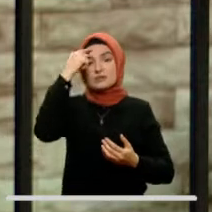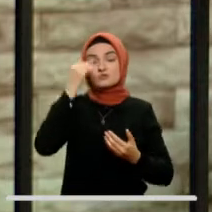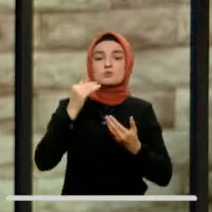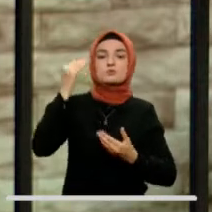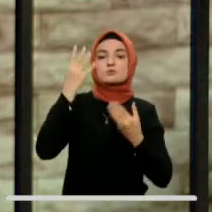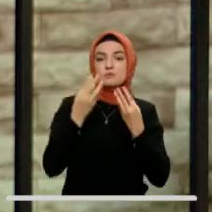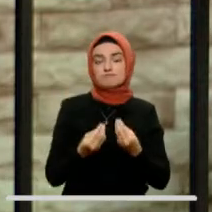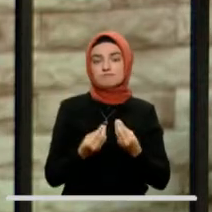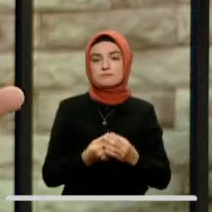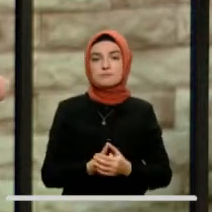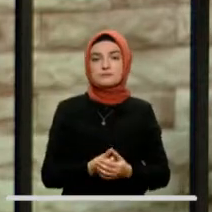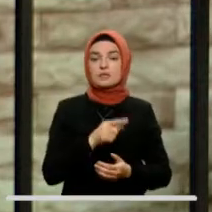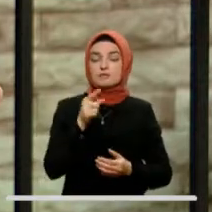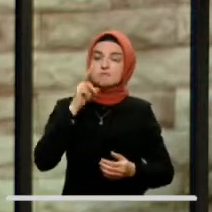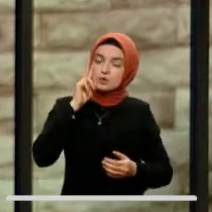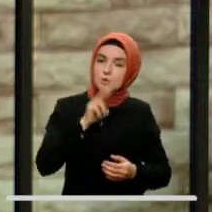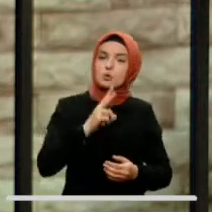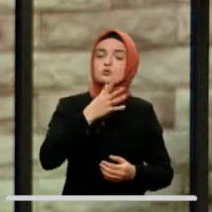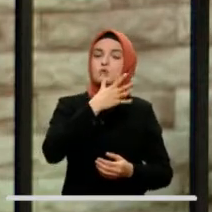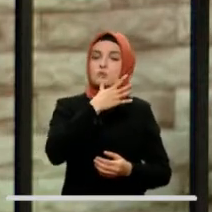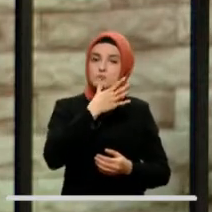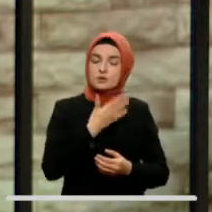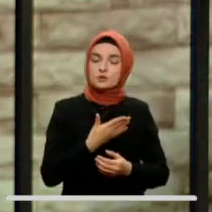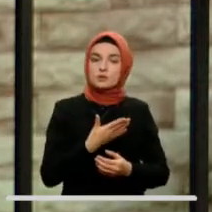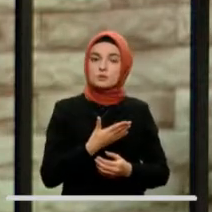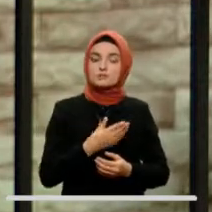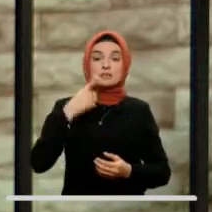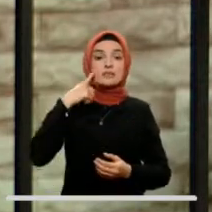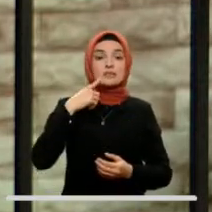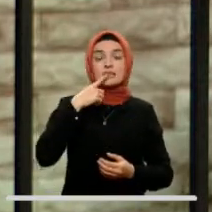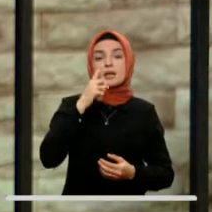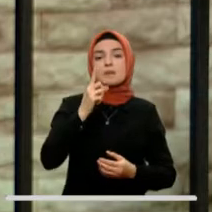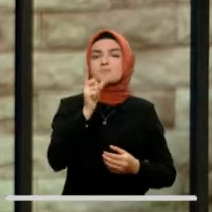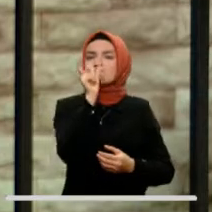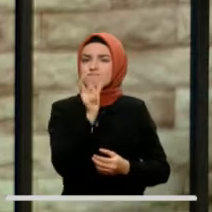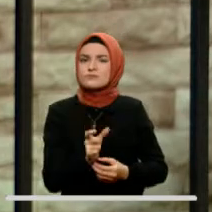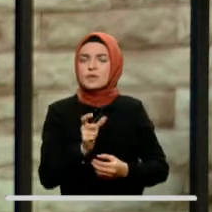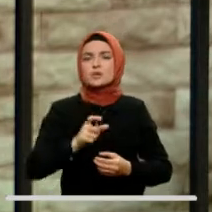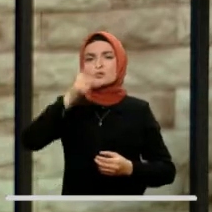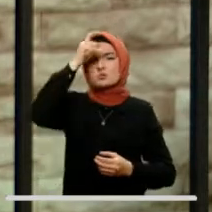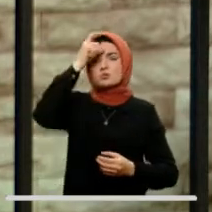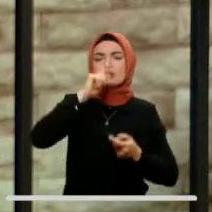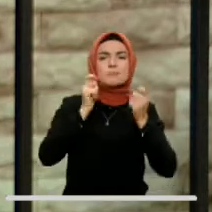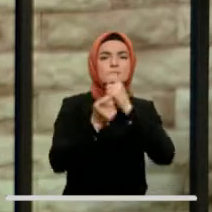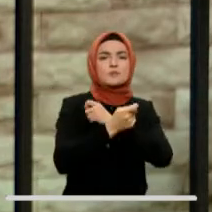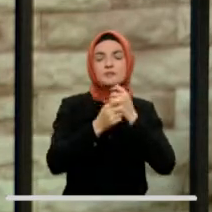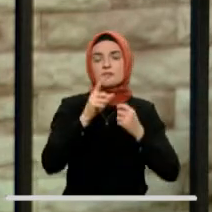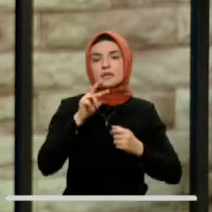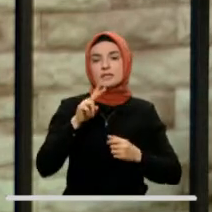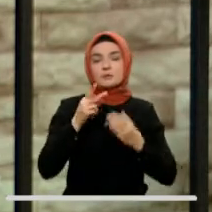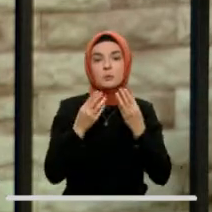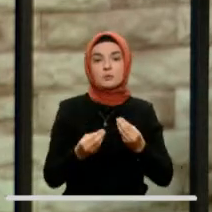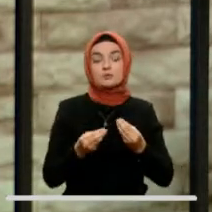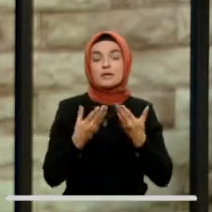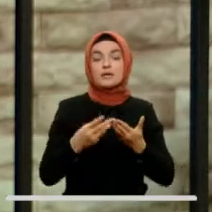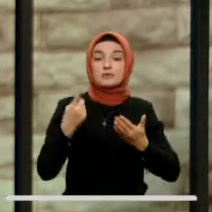bunu görüyorsunuz, onu biliyorsunuz. Yani İngilizce bir metini Türkçe'ye çevirmek gibi, eğer dilde yeterliliğiniz varsa. Ya da